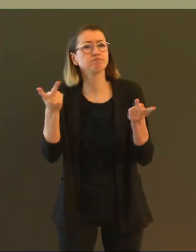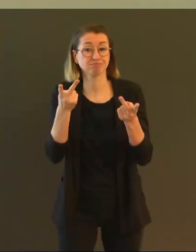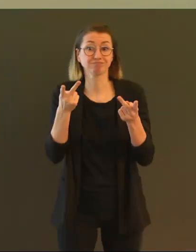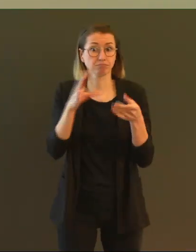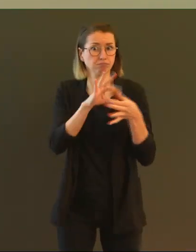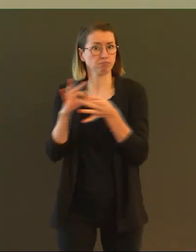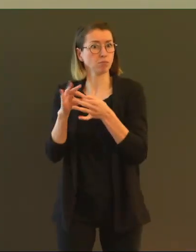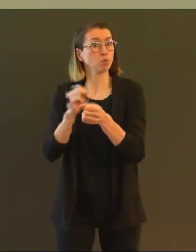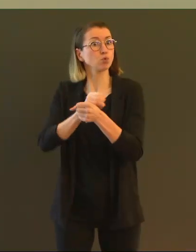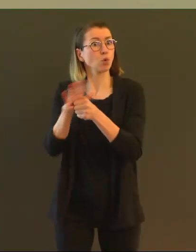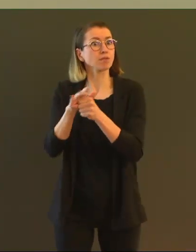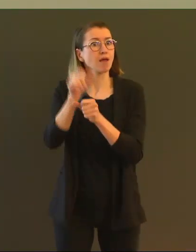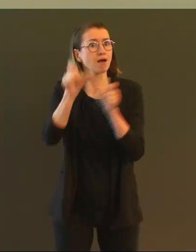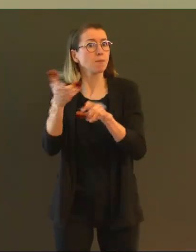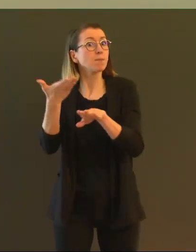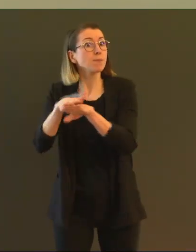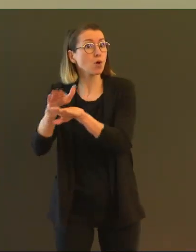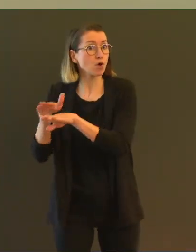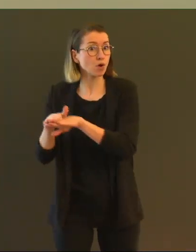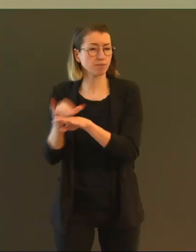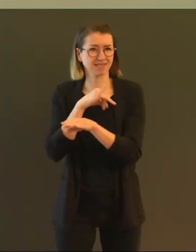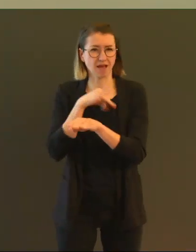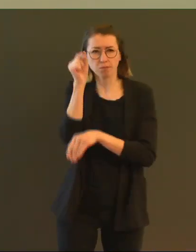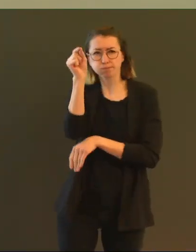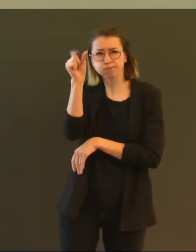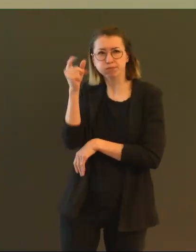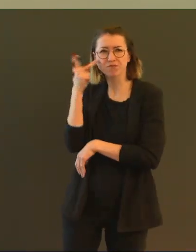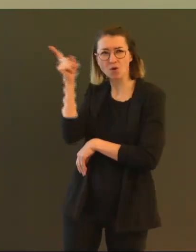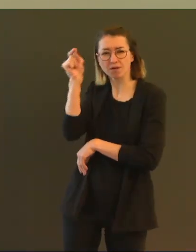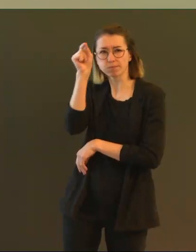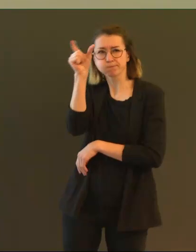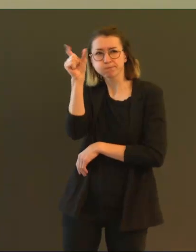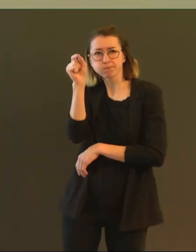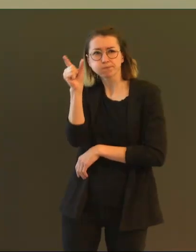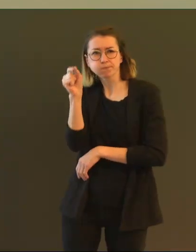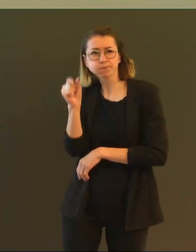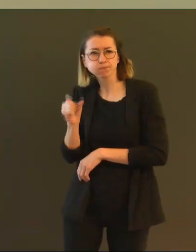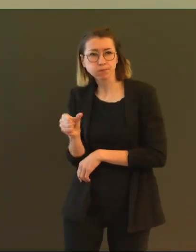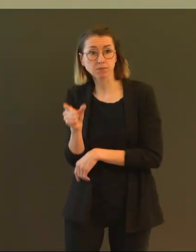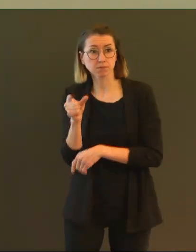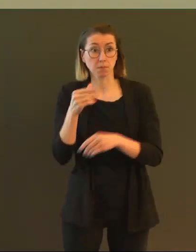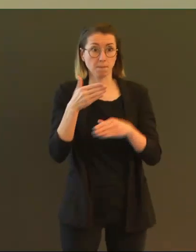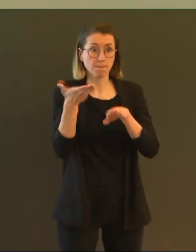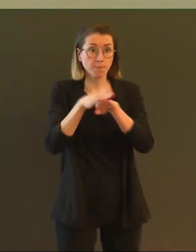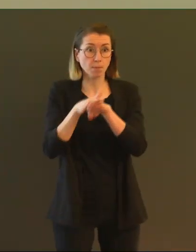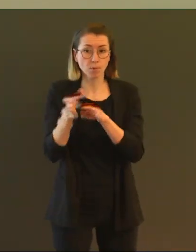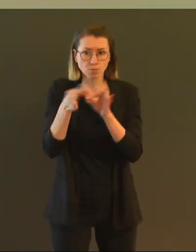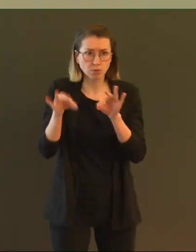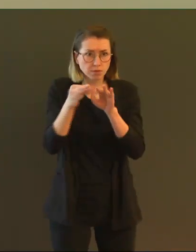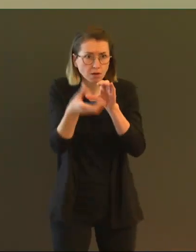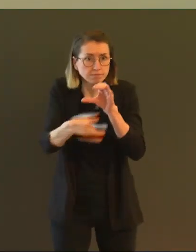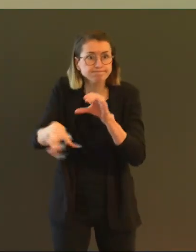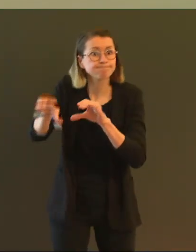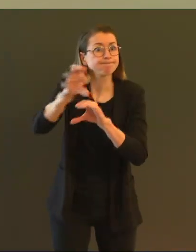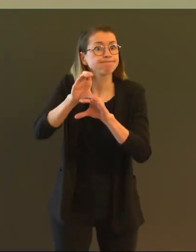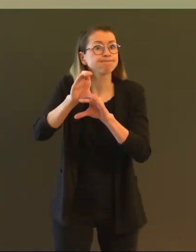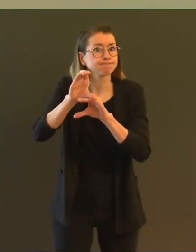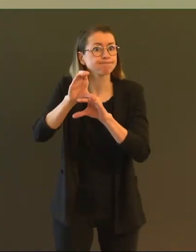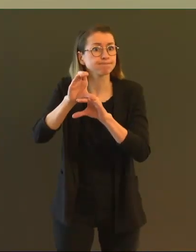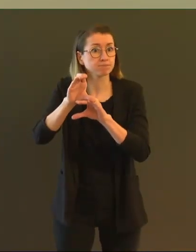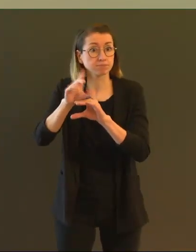graphique? Eh bien, vous voyez que pour de nombreux pays, la surmortalité globale est nettement plus importante que la mortalité